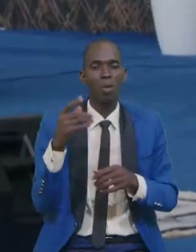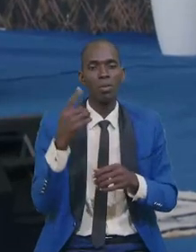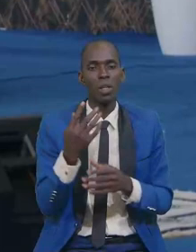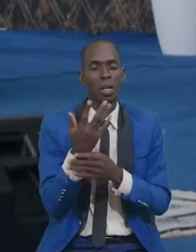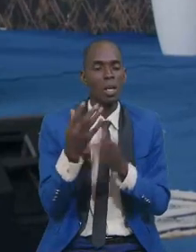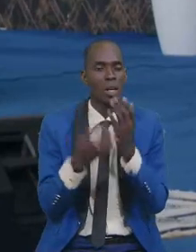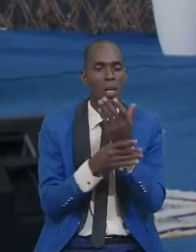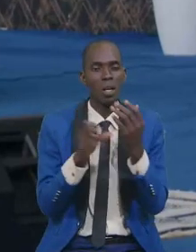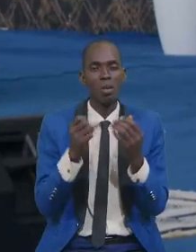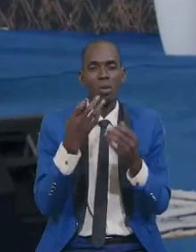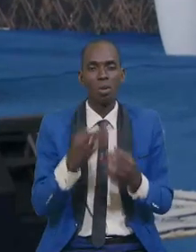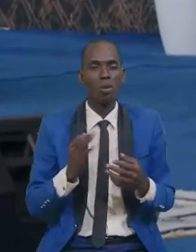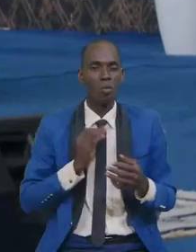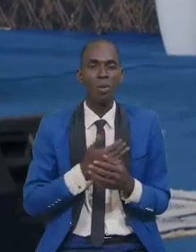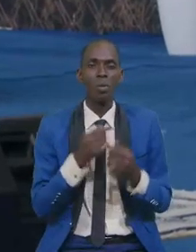ennemis.